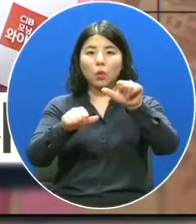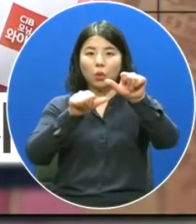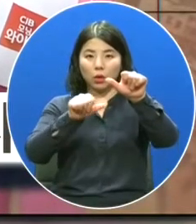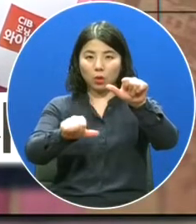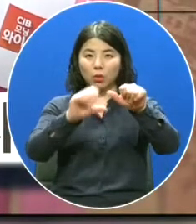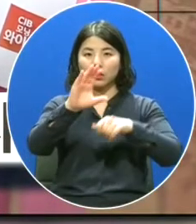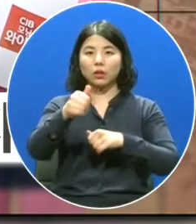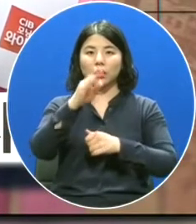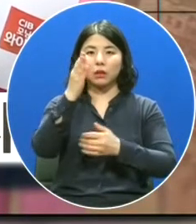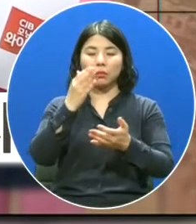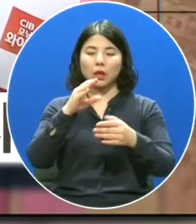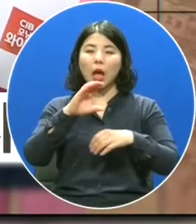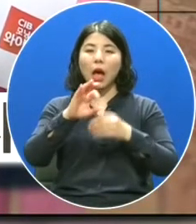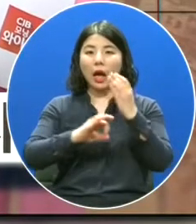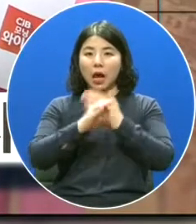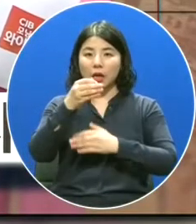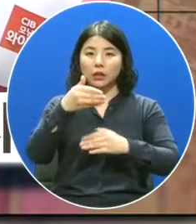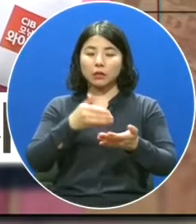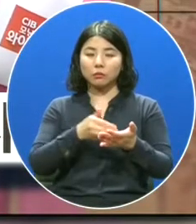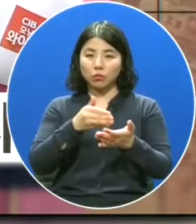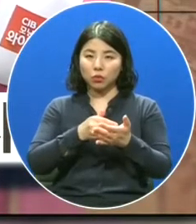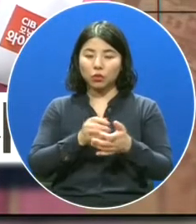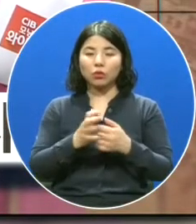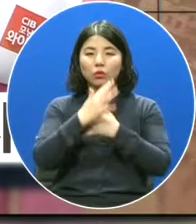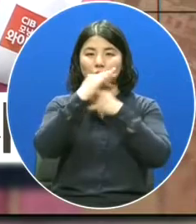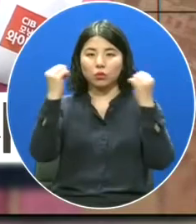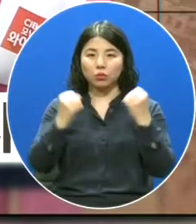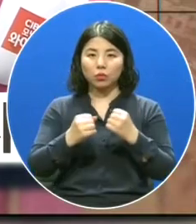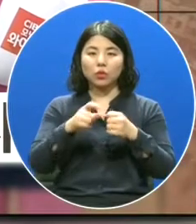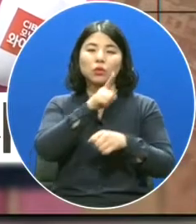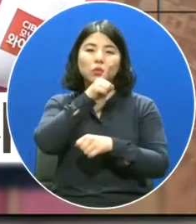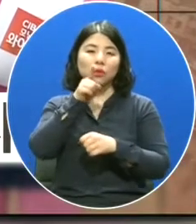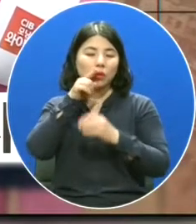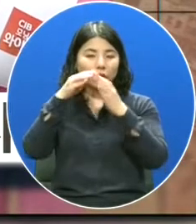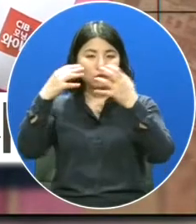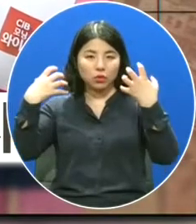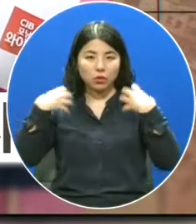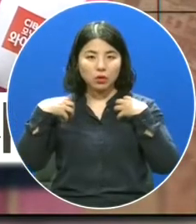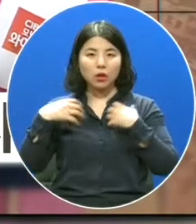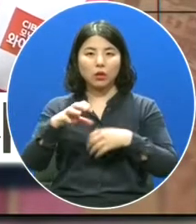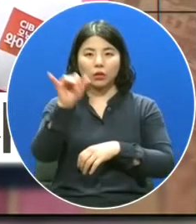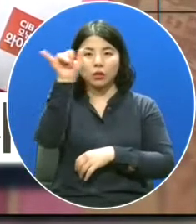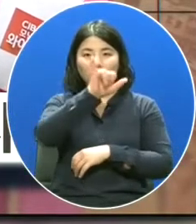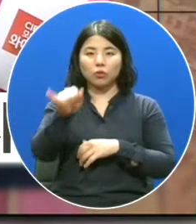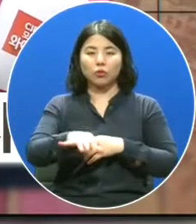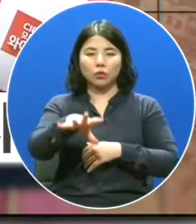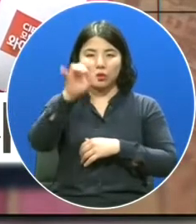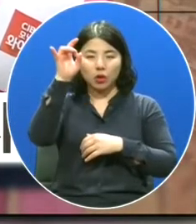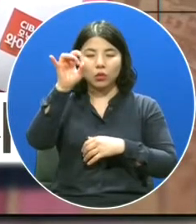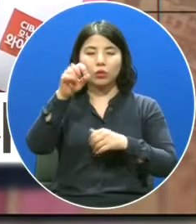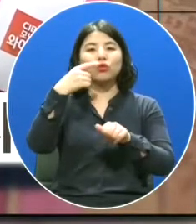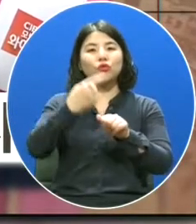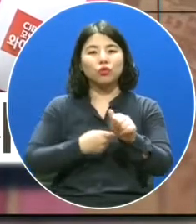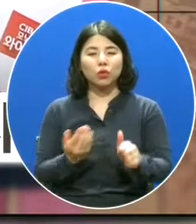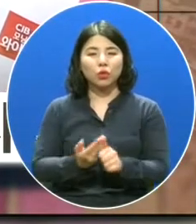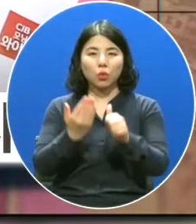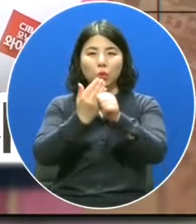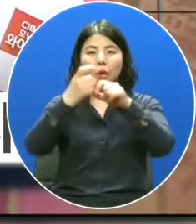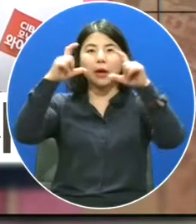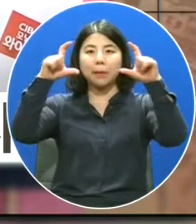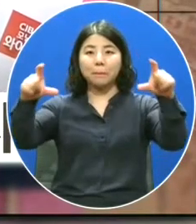특히 5월 5일 CJB 모닝 와이드에서는 충청북도와 교산군이 전국 최초로 유기농업군을